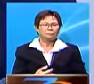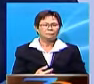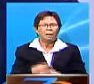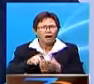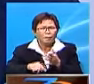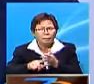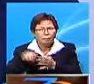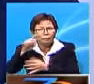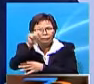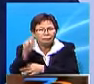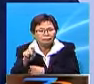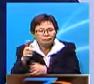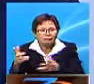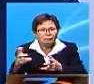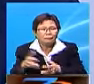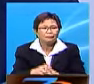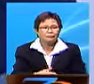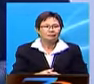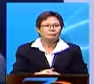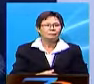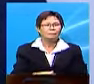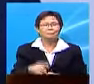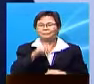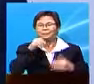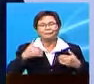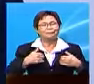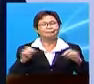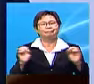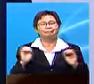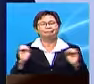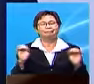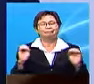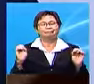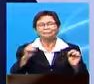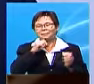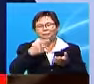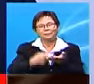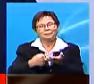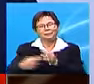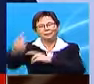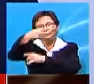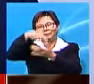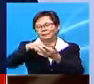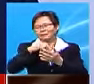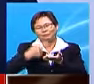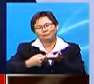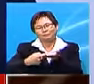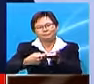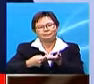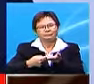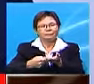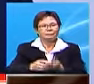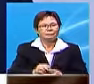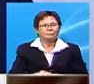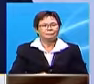Apa ni? Kedudukan Tan Sri Muhyiddin dengan Menteri. Tak ada, tak ada. Sebab ya tak ada, tak bincang ini.